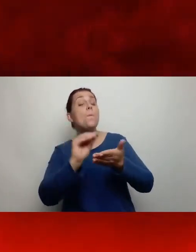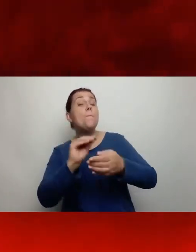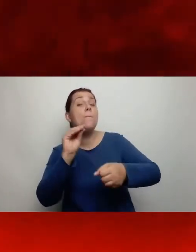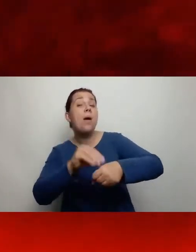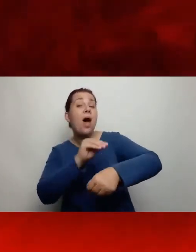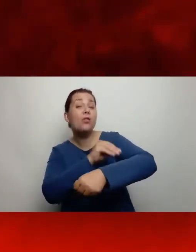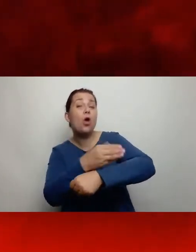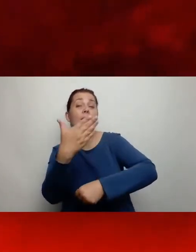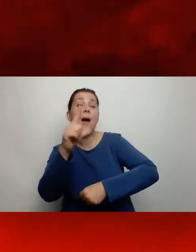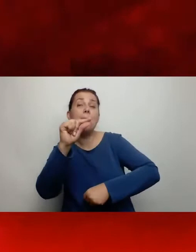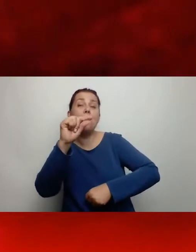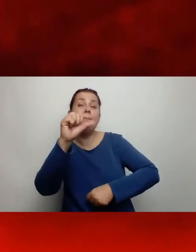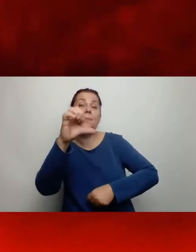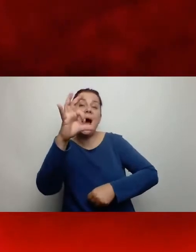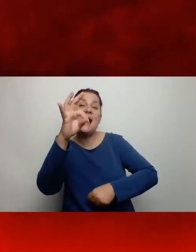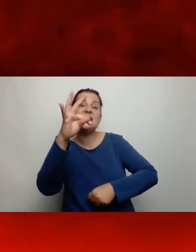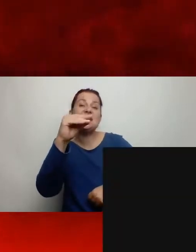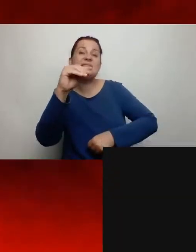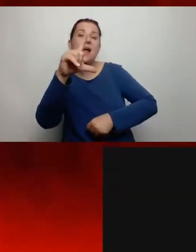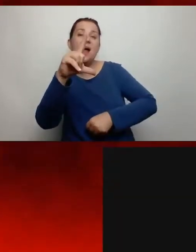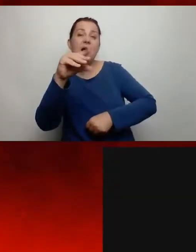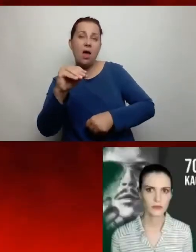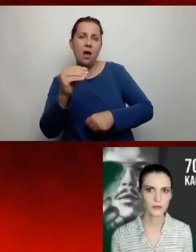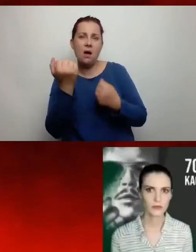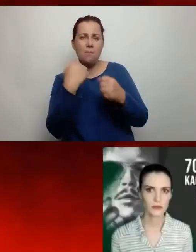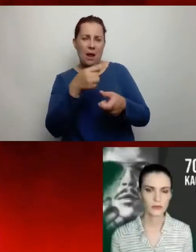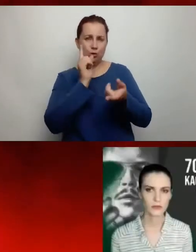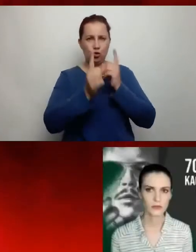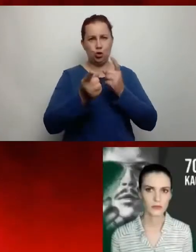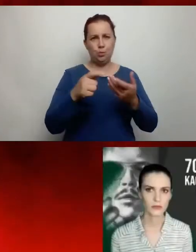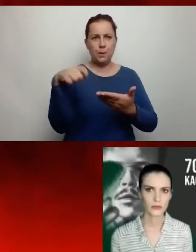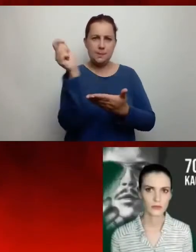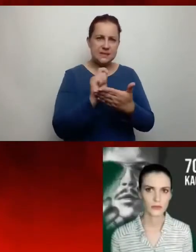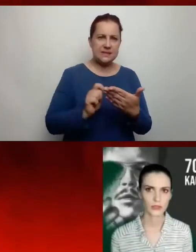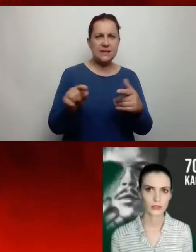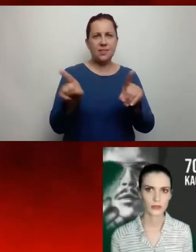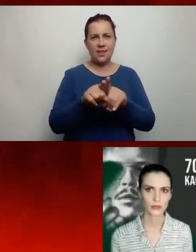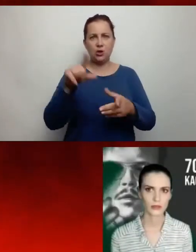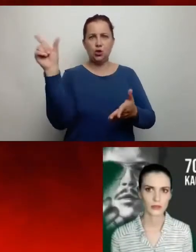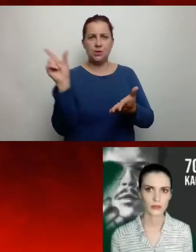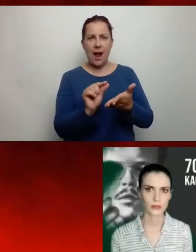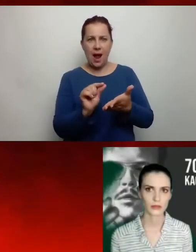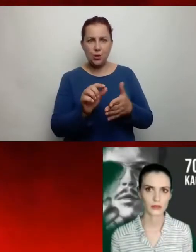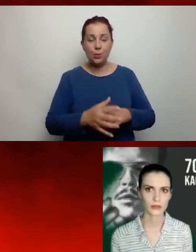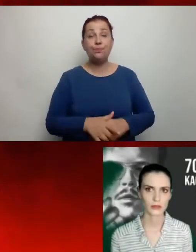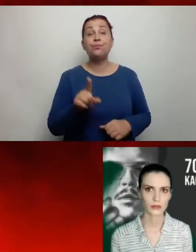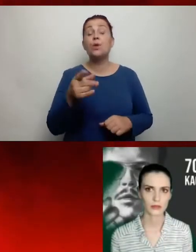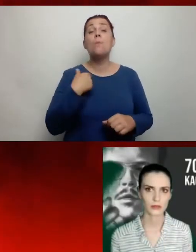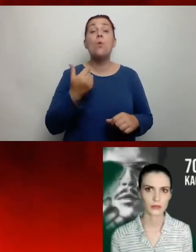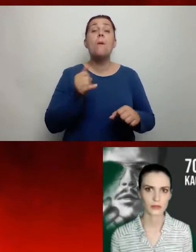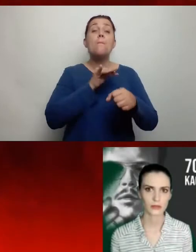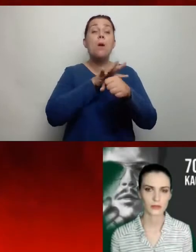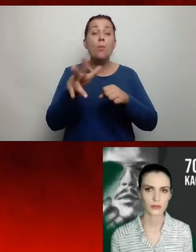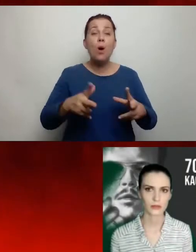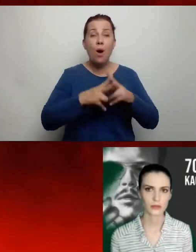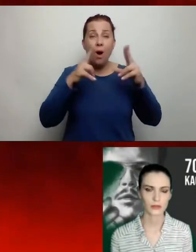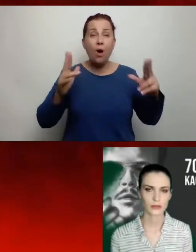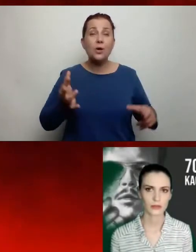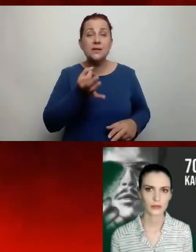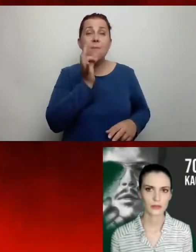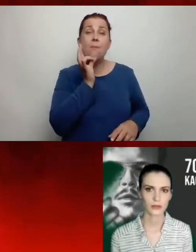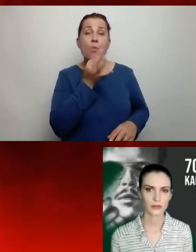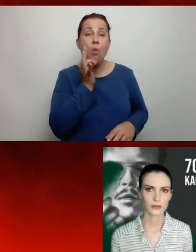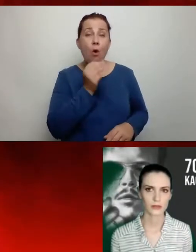bardzo szybkiego i stosunkowo taniego. Ta technika była popularna w czasach Młodej Polski, bo po